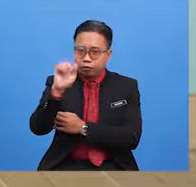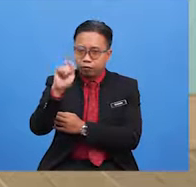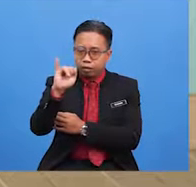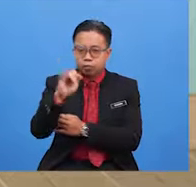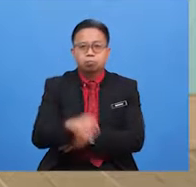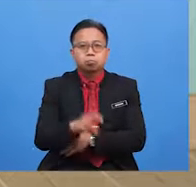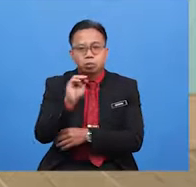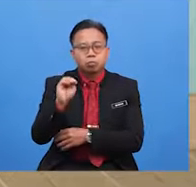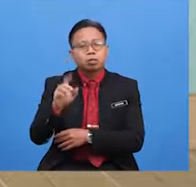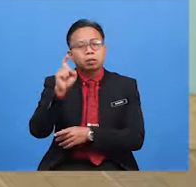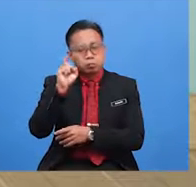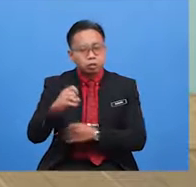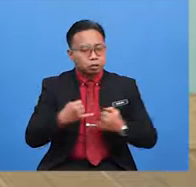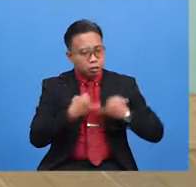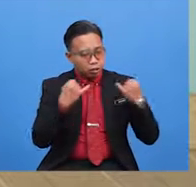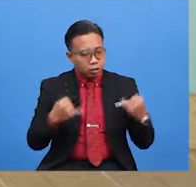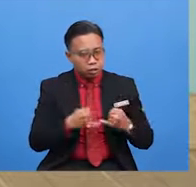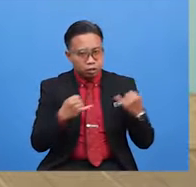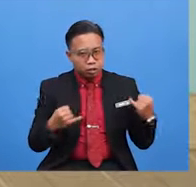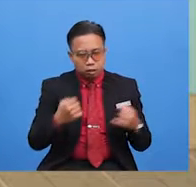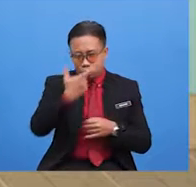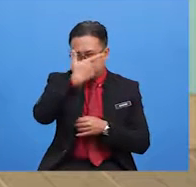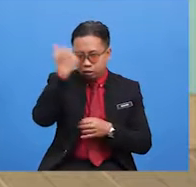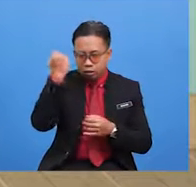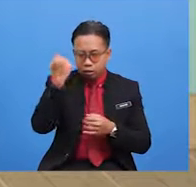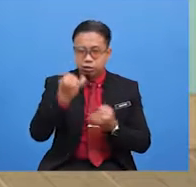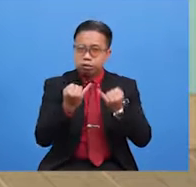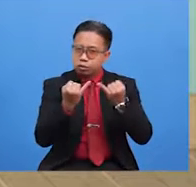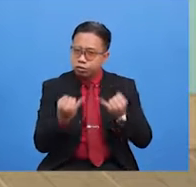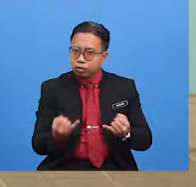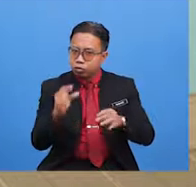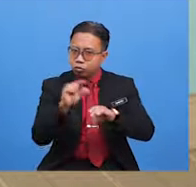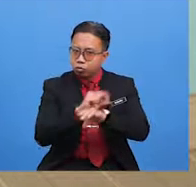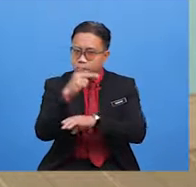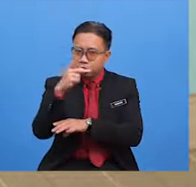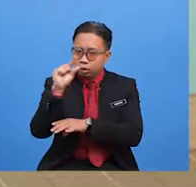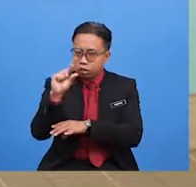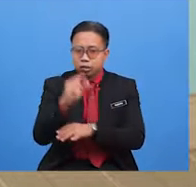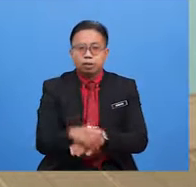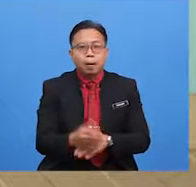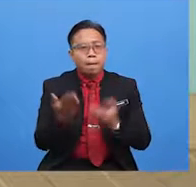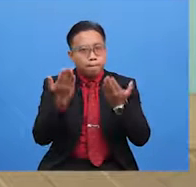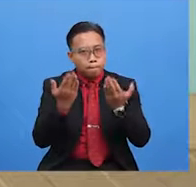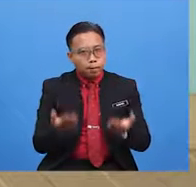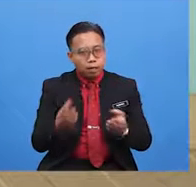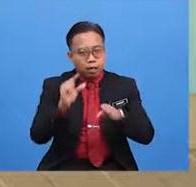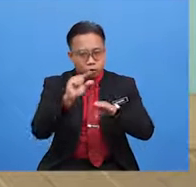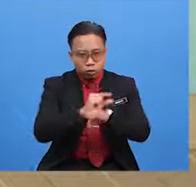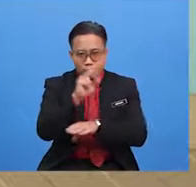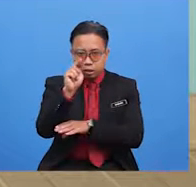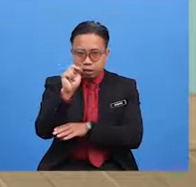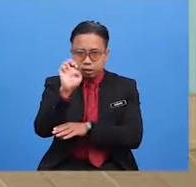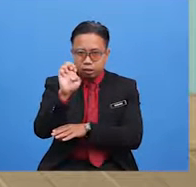harus berhati-hati kerana jisim menggunakan unit kilogram manakala berat menggunakan unit Newton.